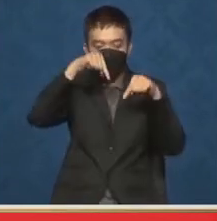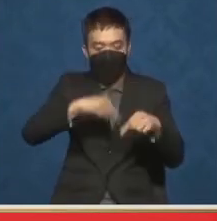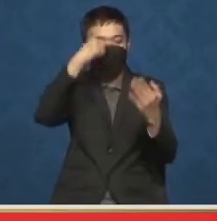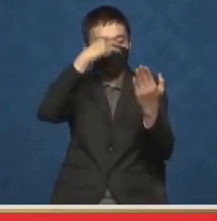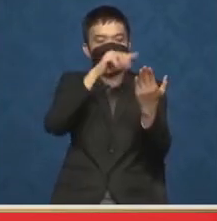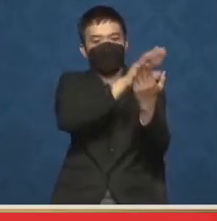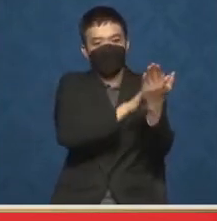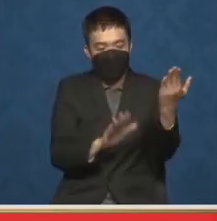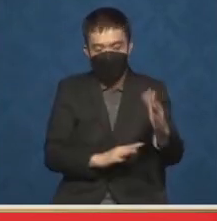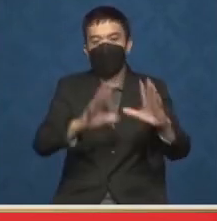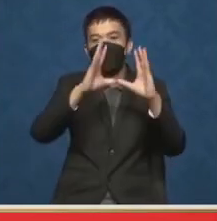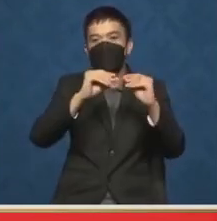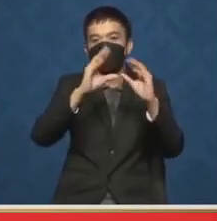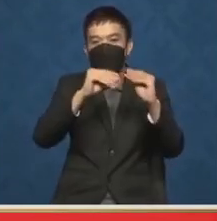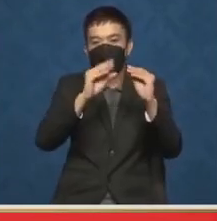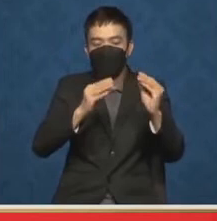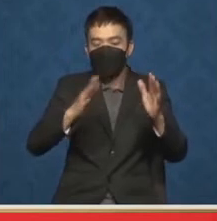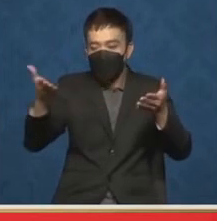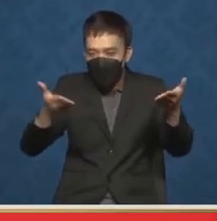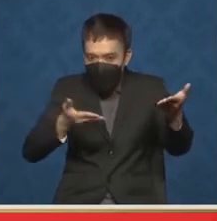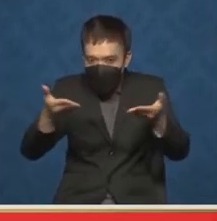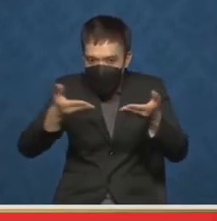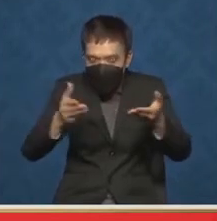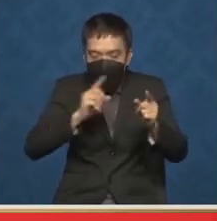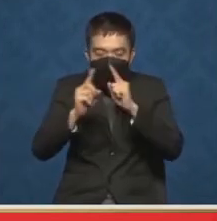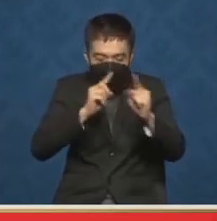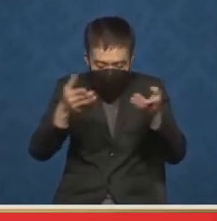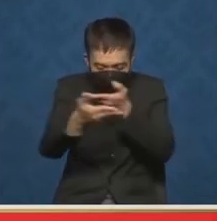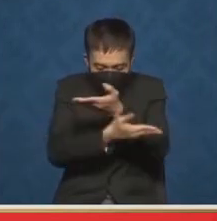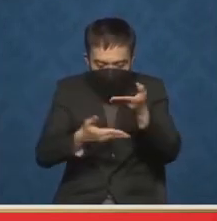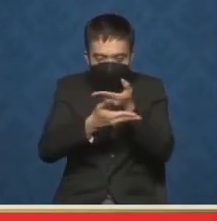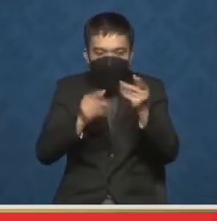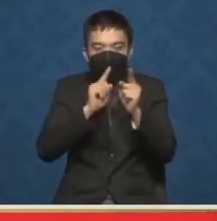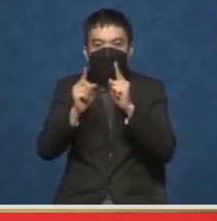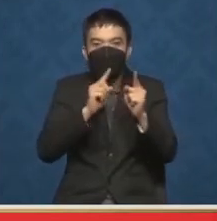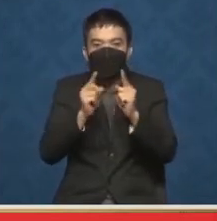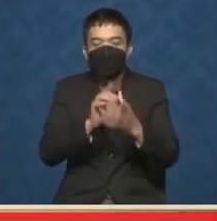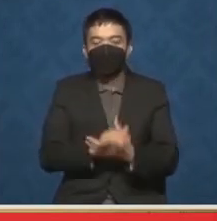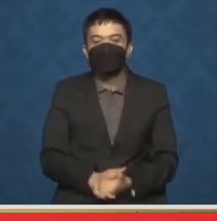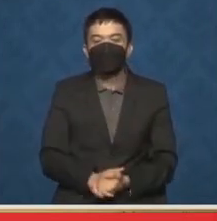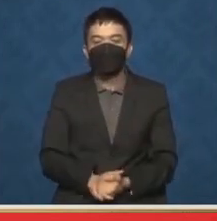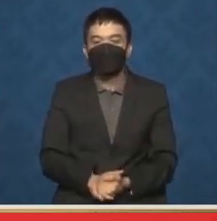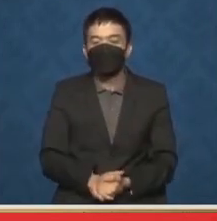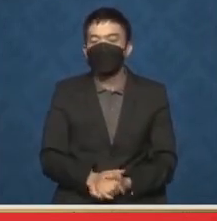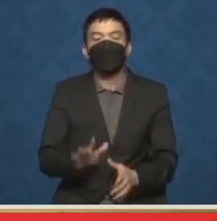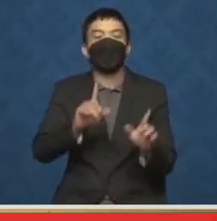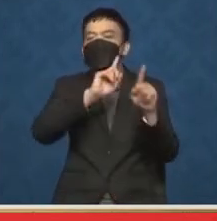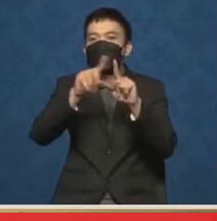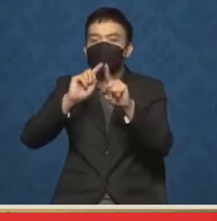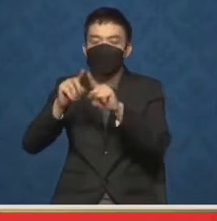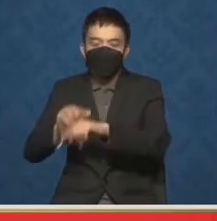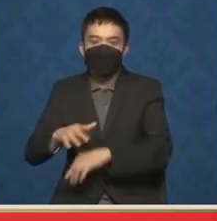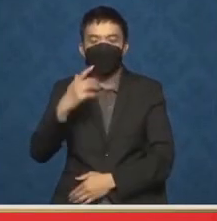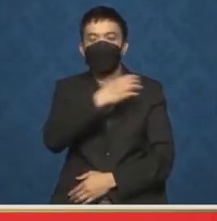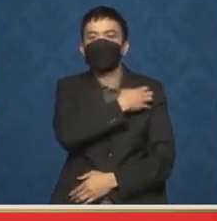านต่ขององควรหองโรเทศ ของหลายด้านของสารทูด